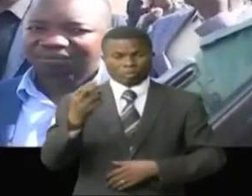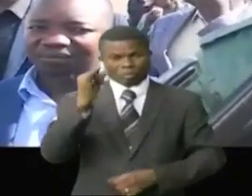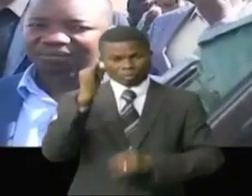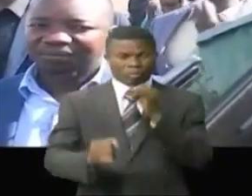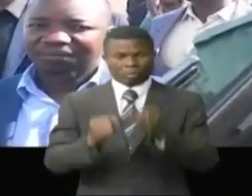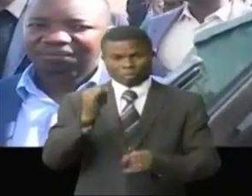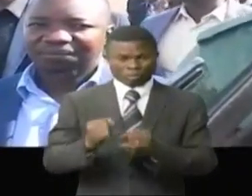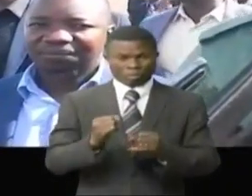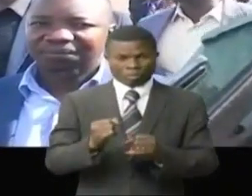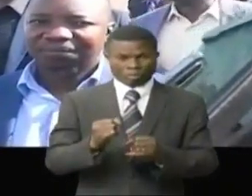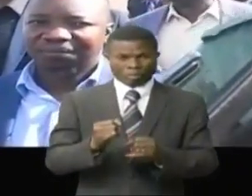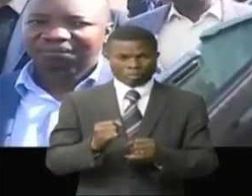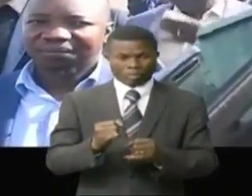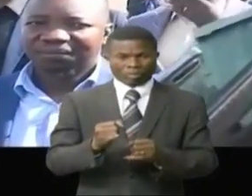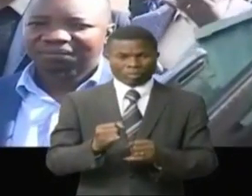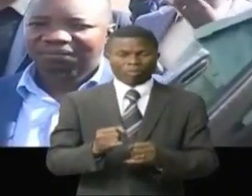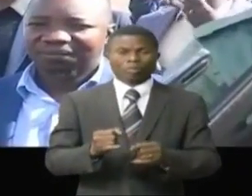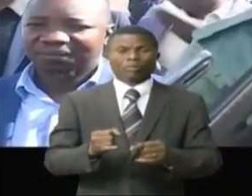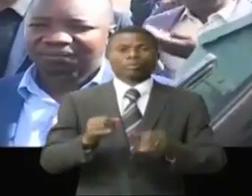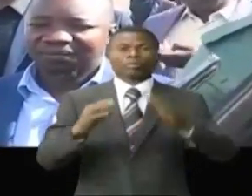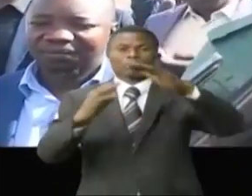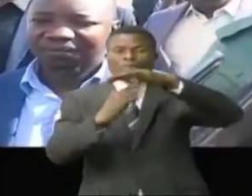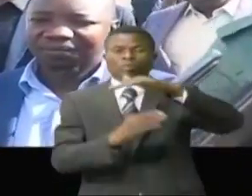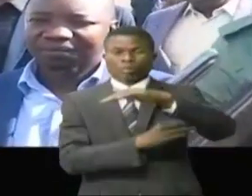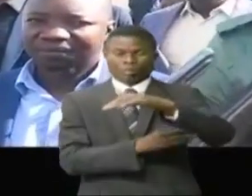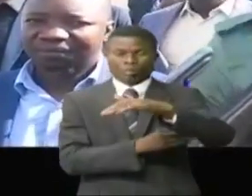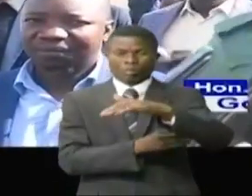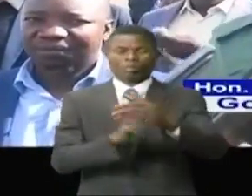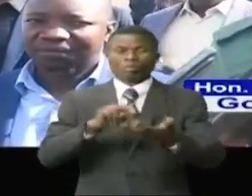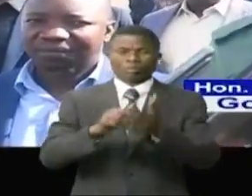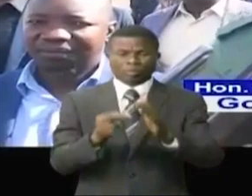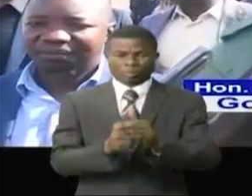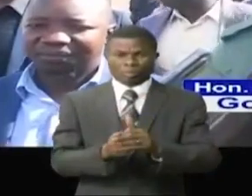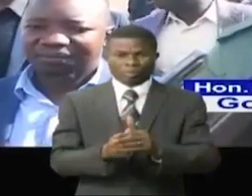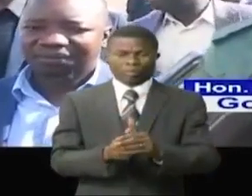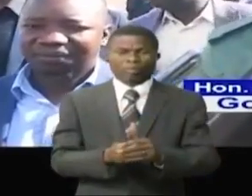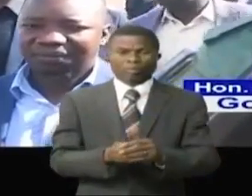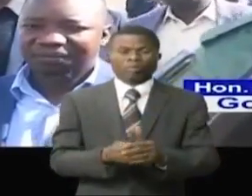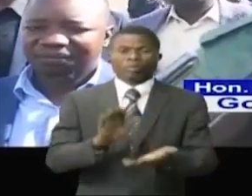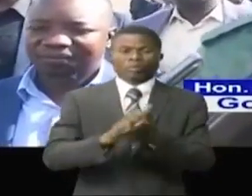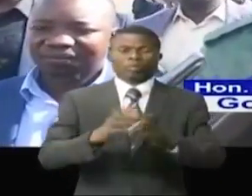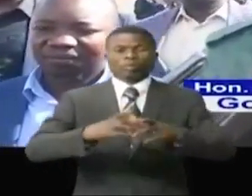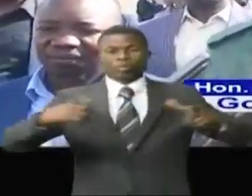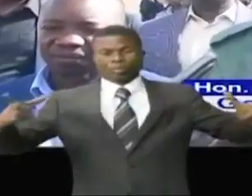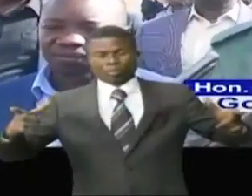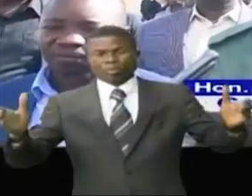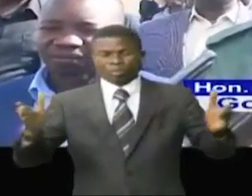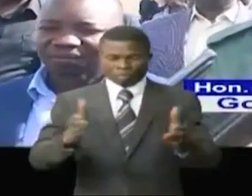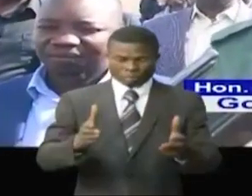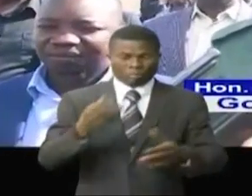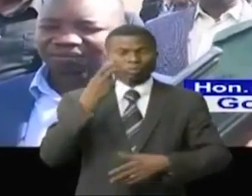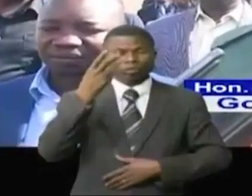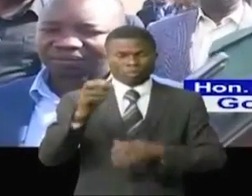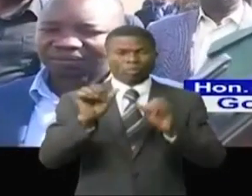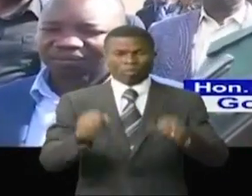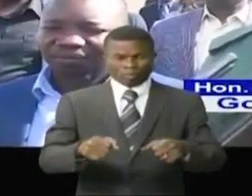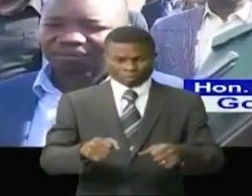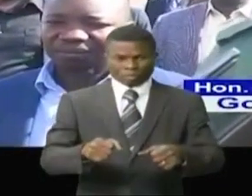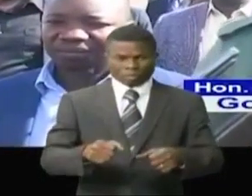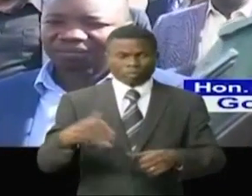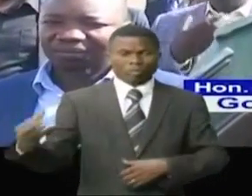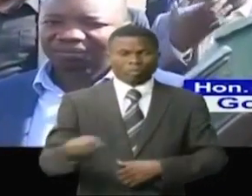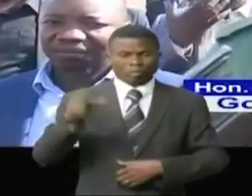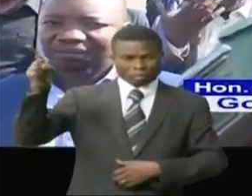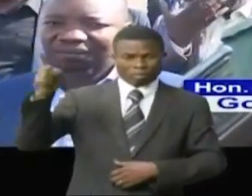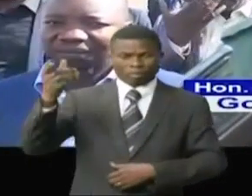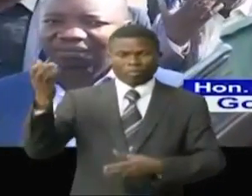il faille prendre ces ponts modulaires, parce que quand on dit modulaire, on peut les allonger comme on peut, et nous verrons si c'est possible de les prendre là-bas ou